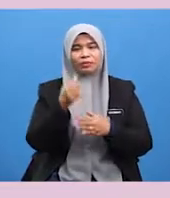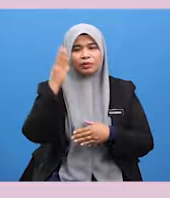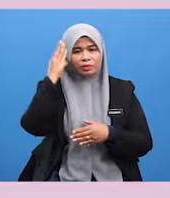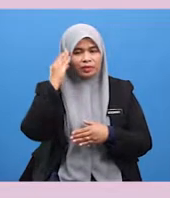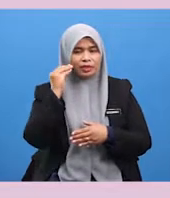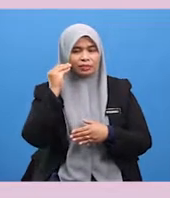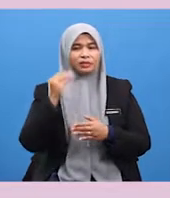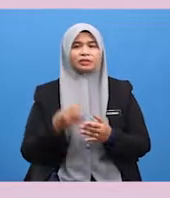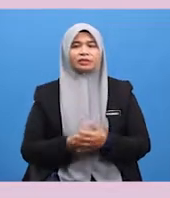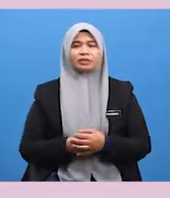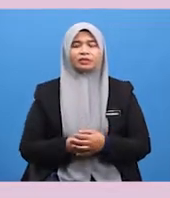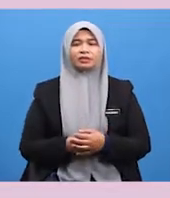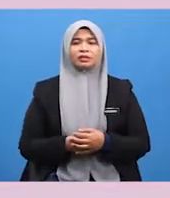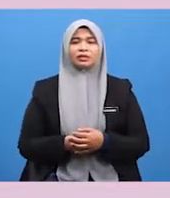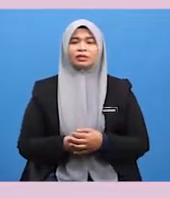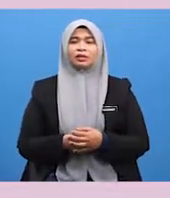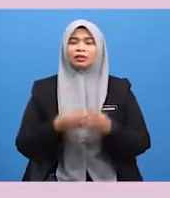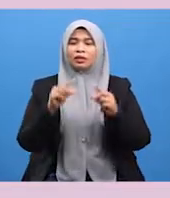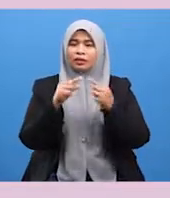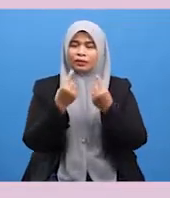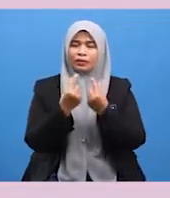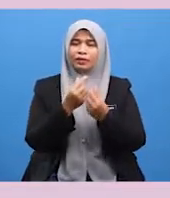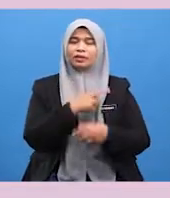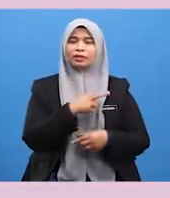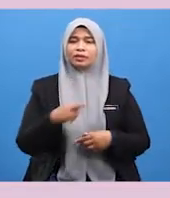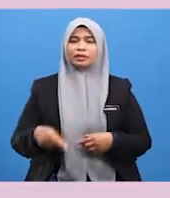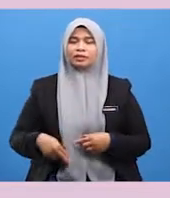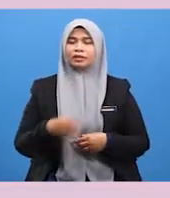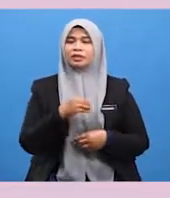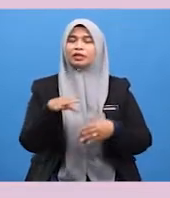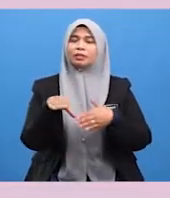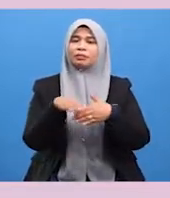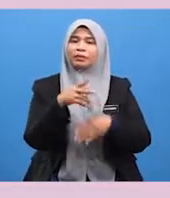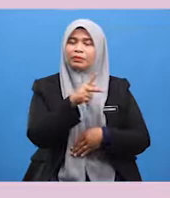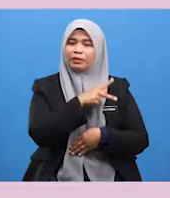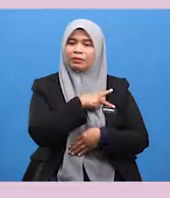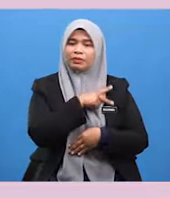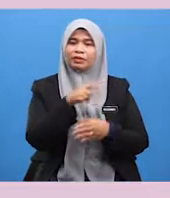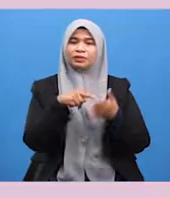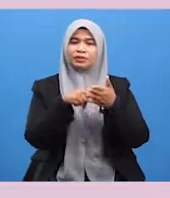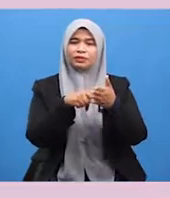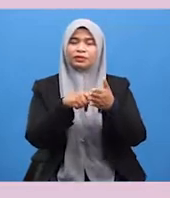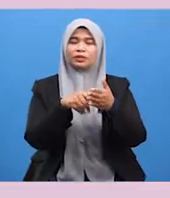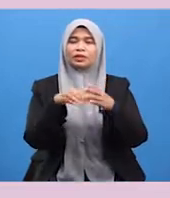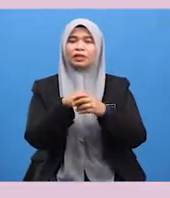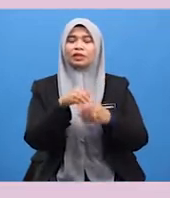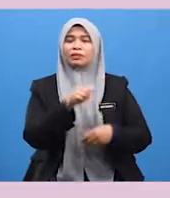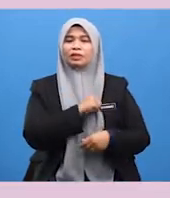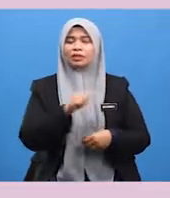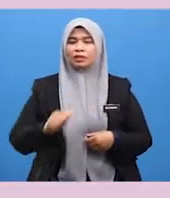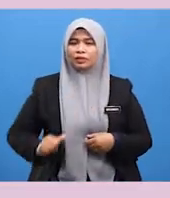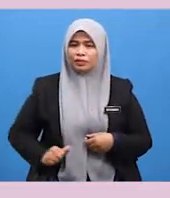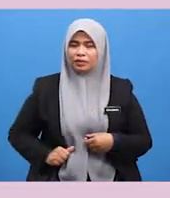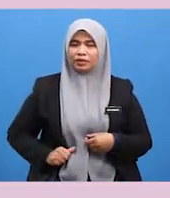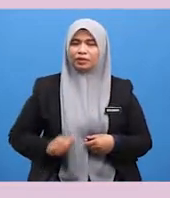Jati diri kebijaksanaan golongan raja dan pemimpin ditonjolkan melalui keagungan dan